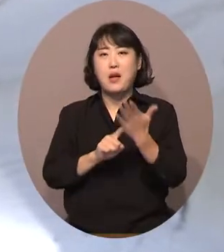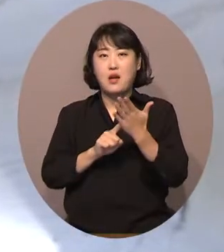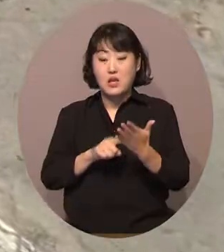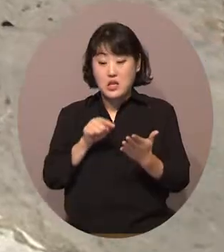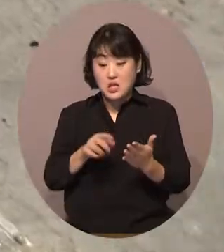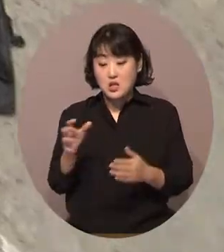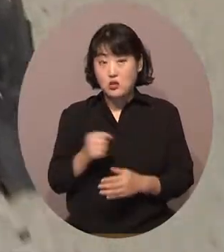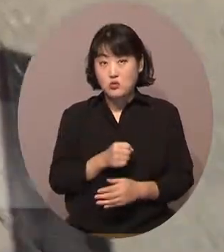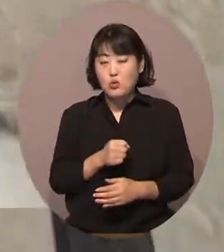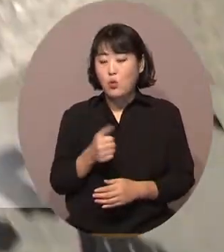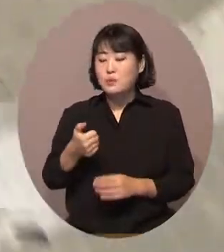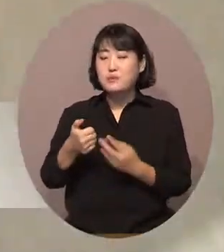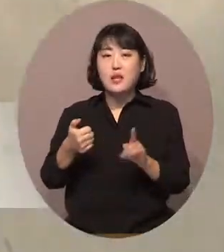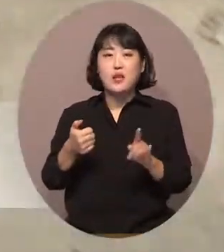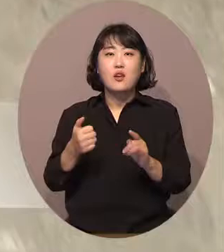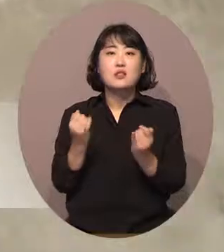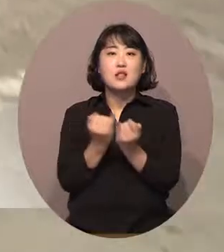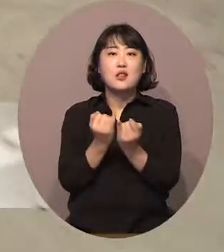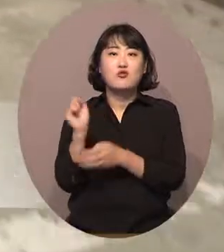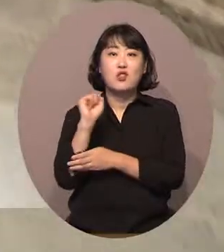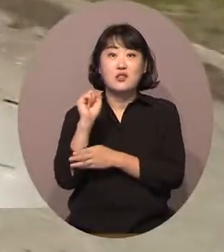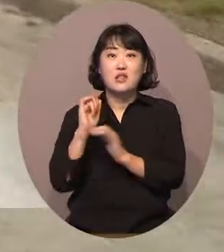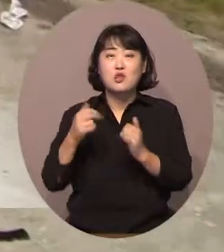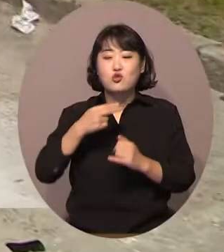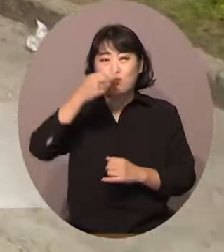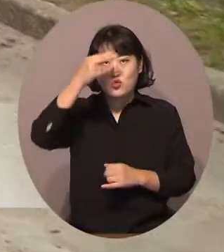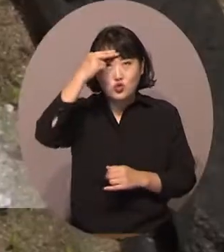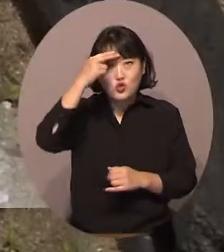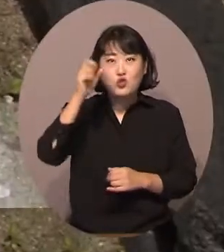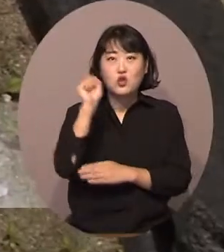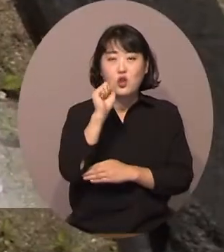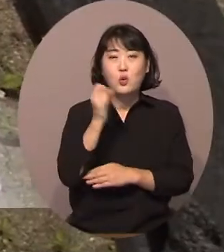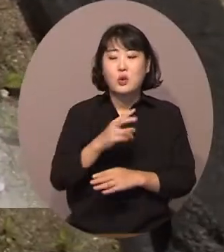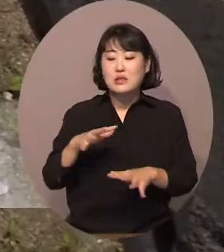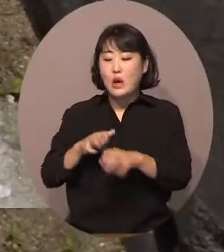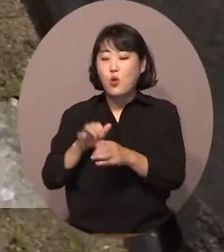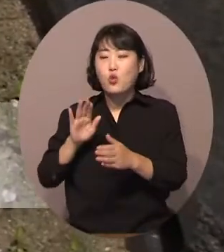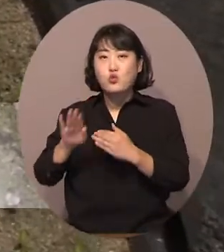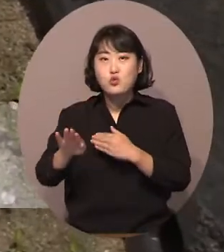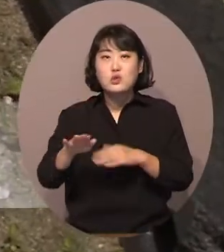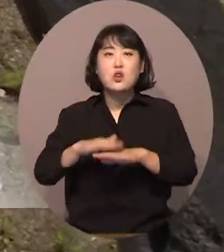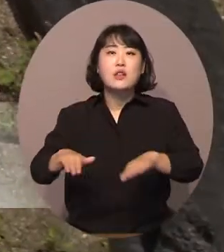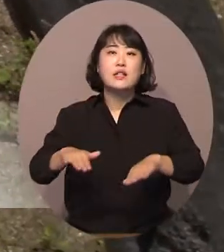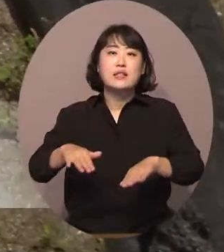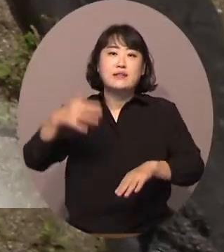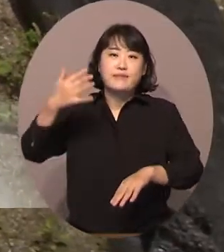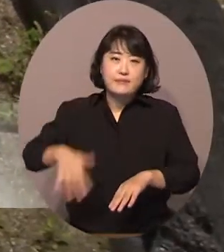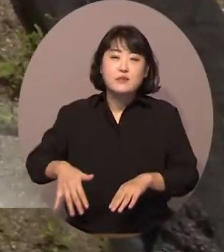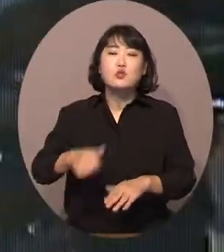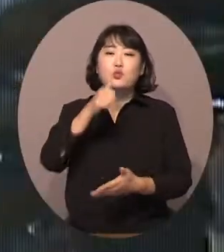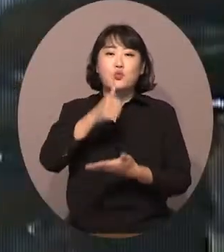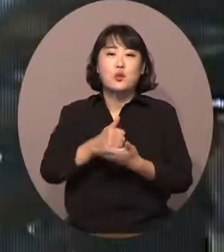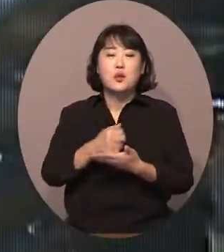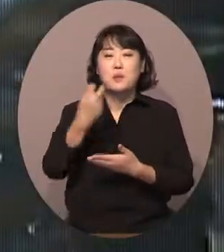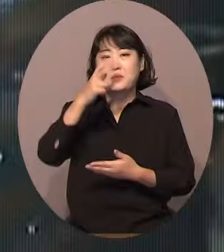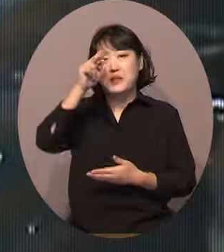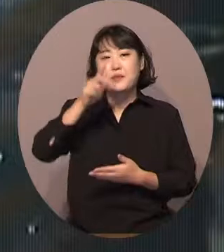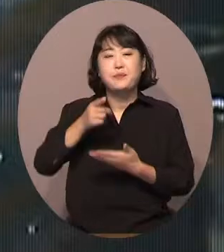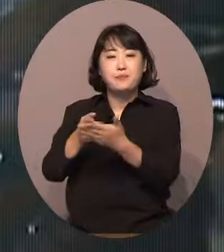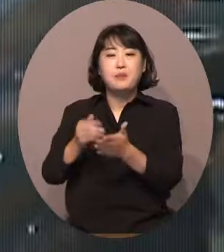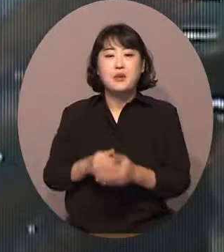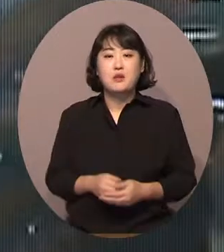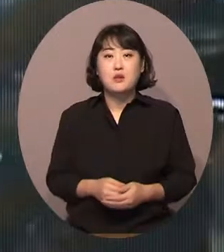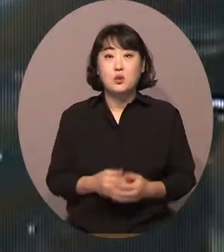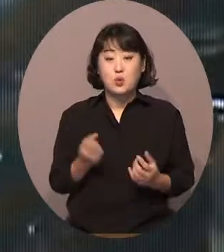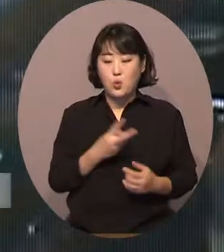토대로 50대 여성전 전자를 음주운전과 사고 후 미조치 혐의로 검찰에 넘겼습니다 이와 함께